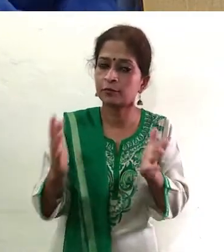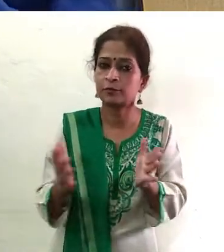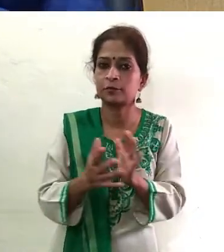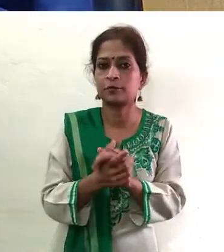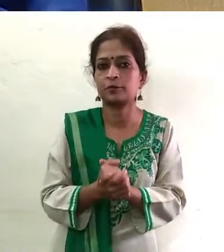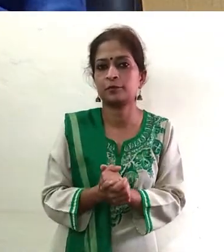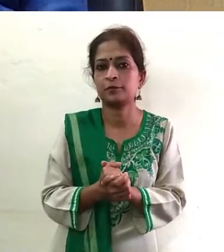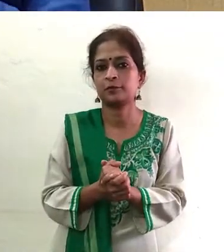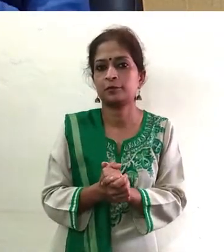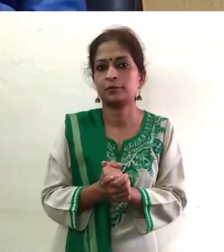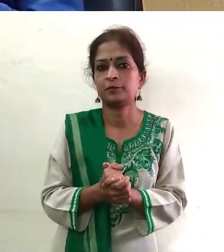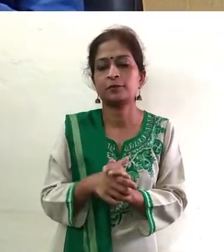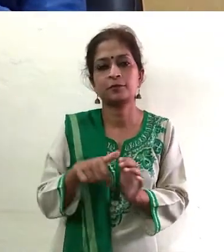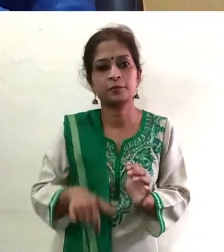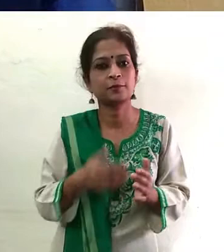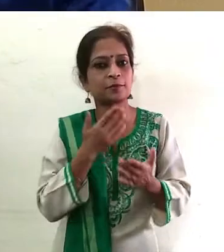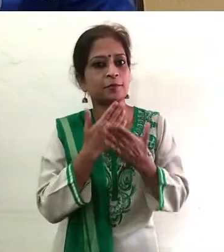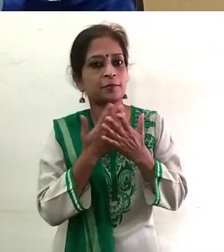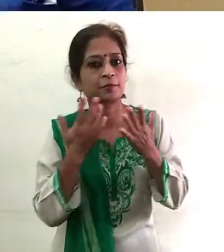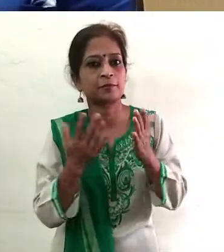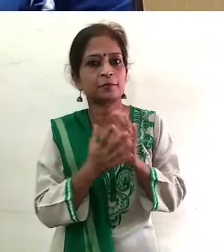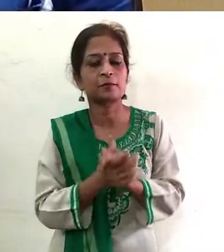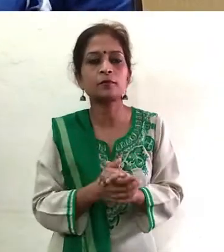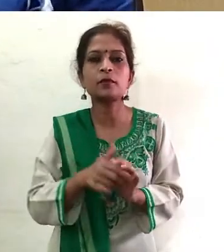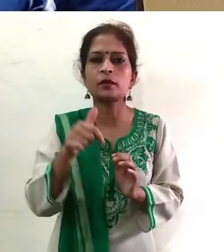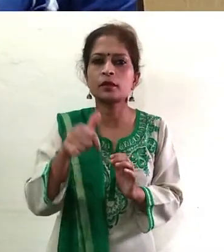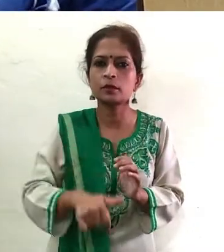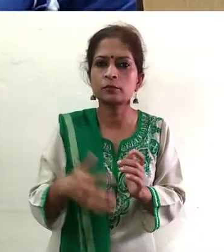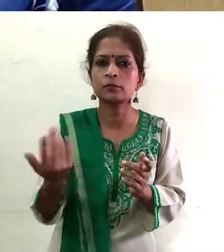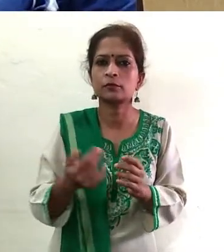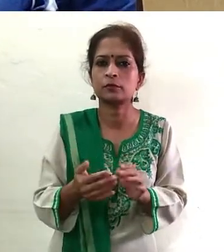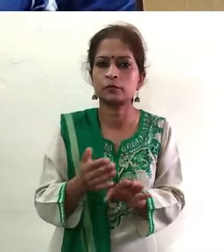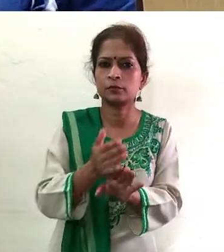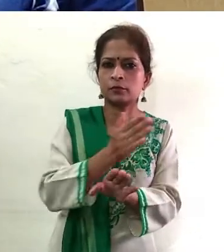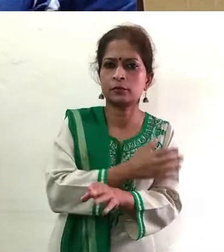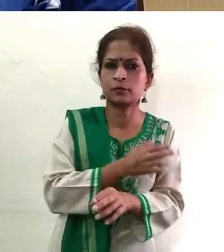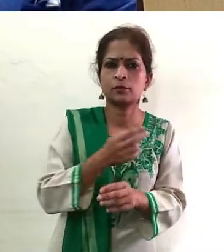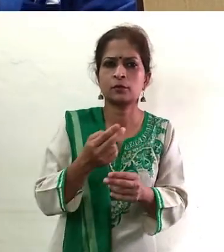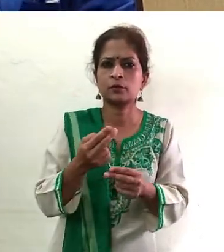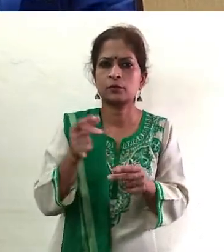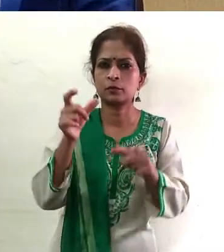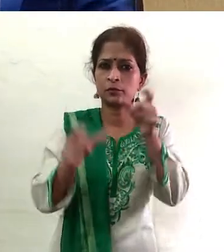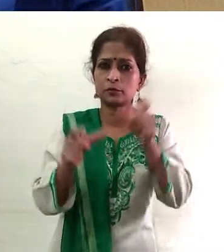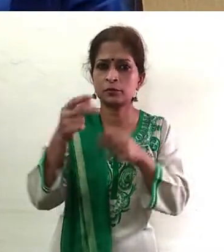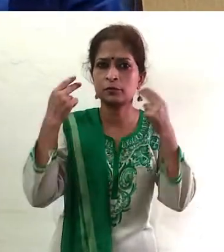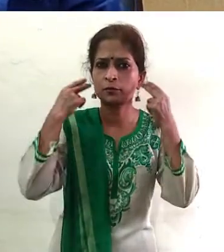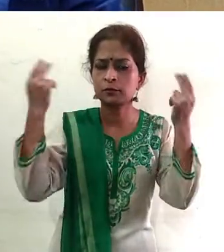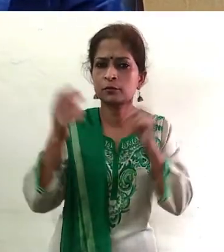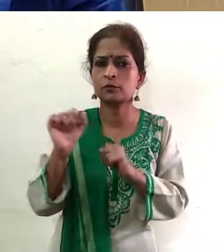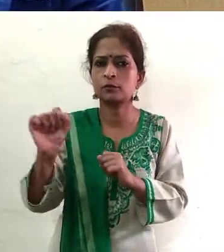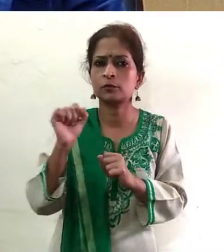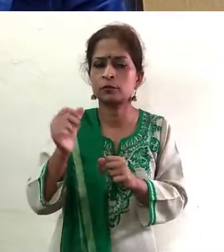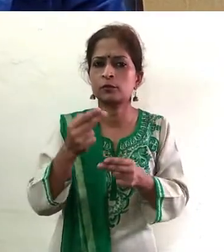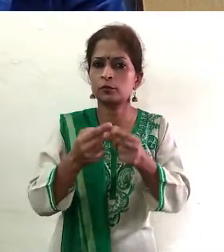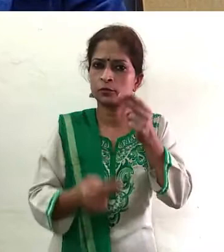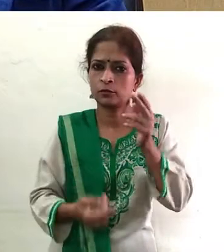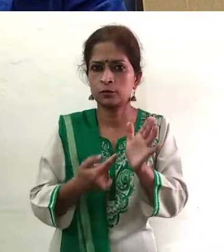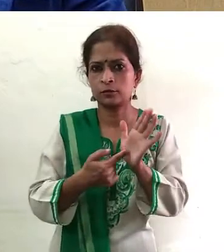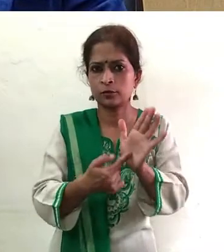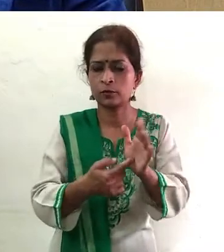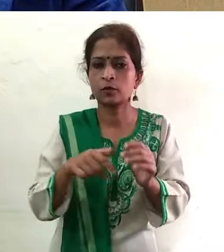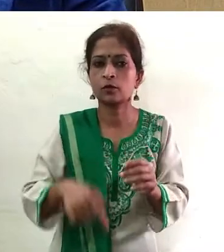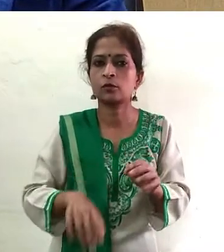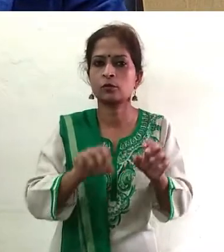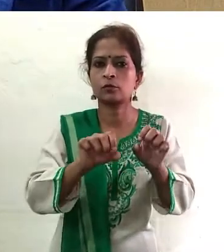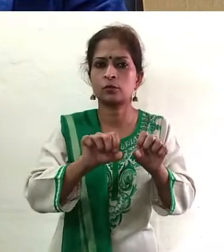चाहूंगी सर आपका बहुत-बहुत स्वागत है धन्यवाद सर अभी तक आपने जितने भी महान शख्सियतों के बारे में बताया वह सब समाज के कल्याण